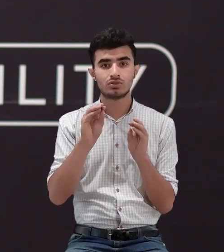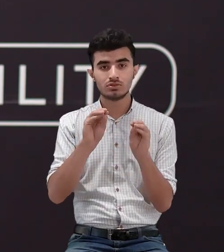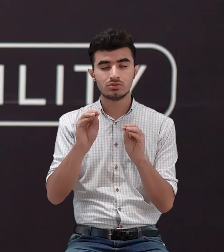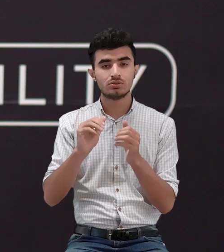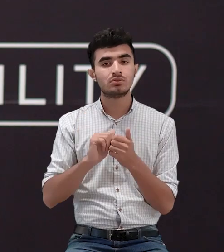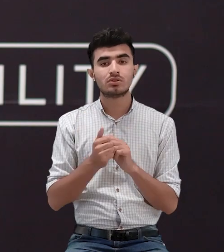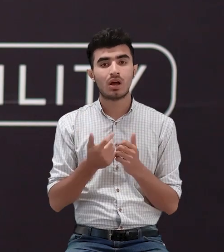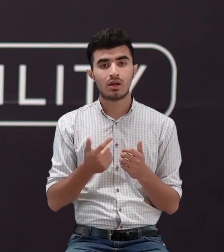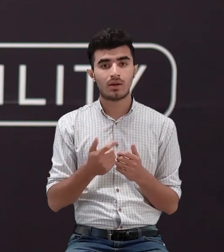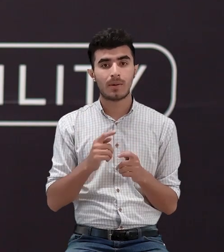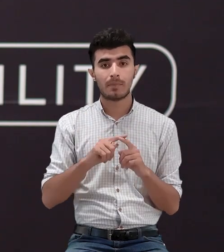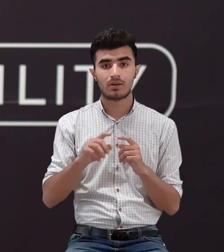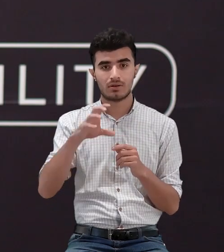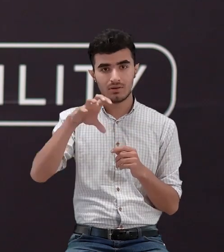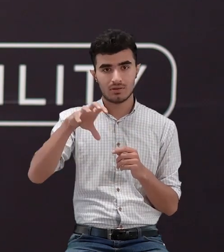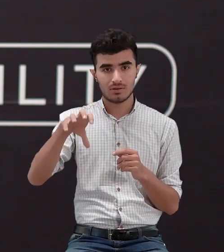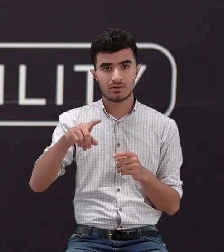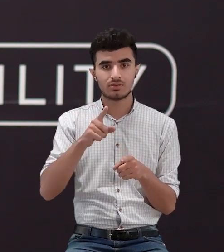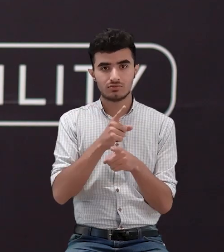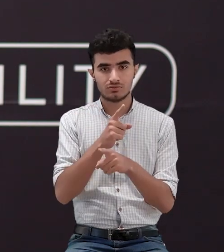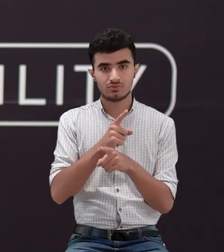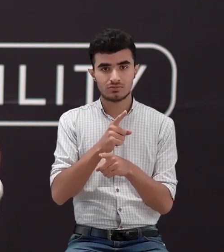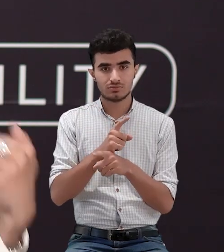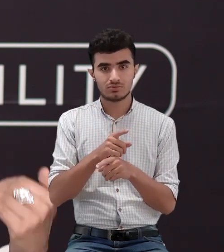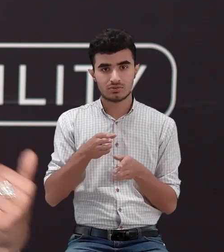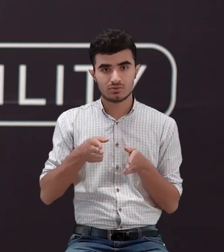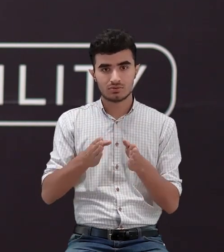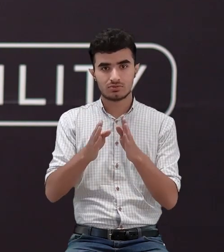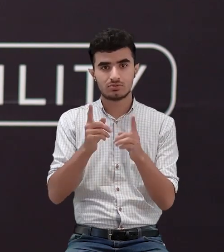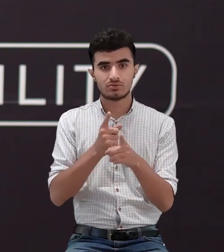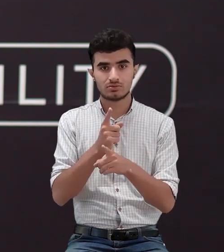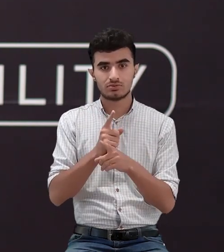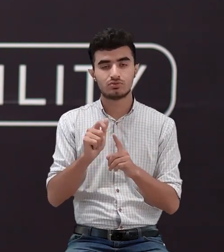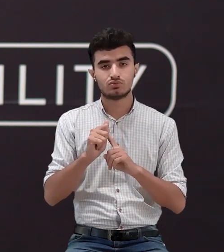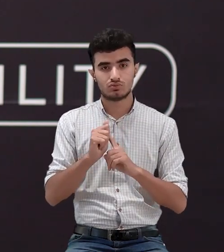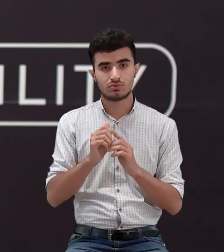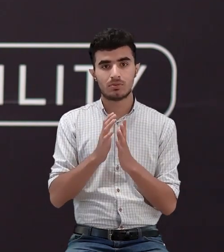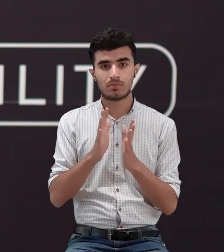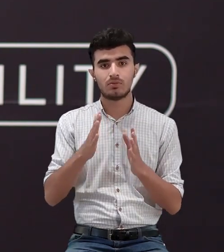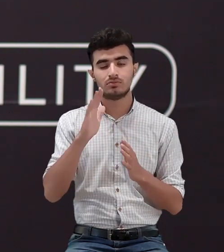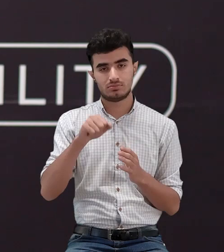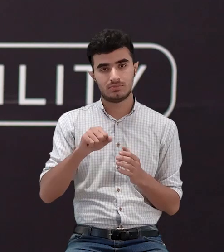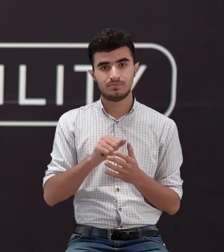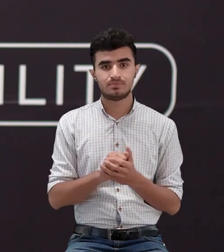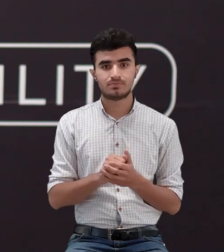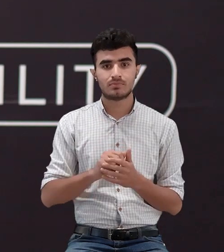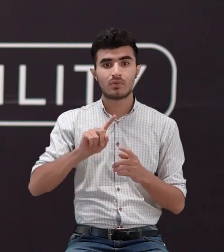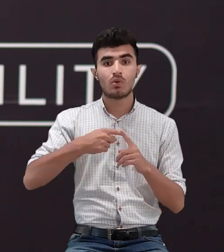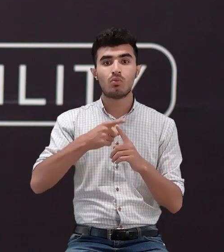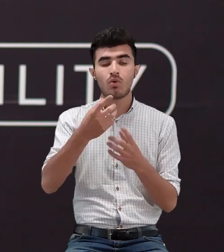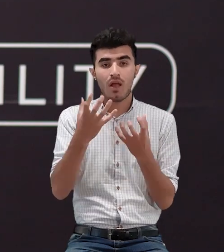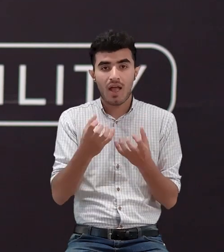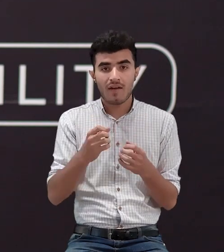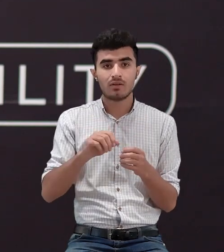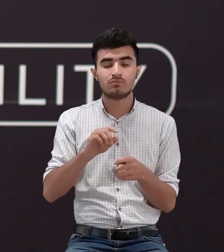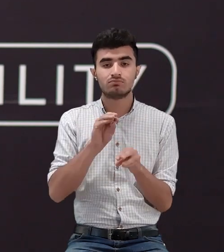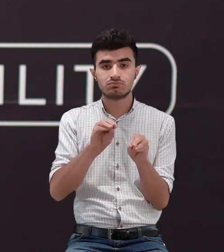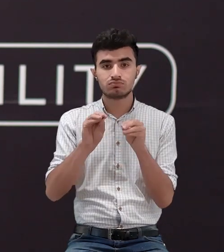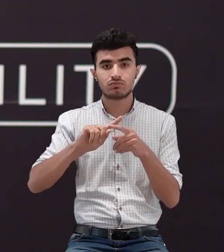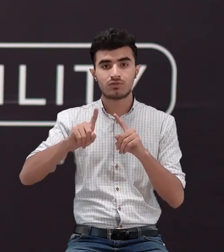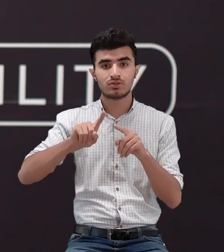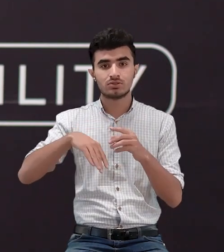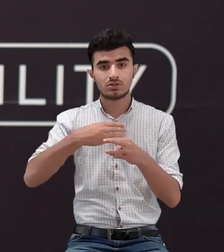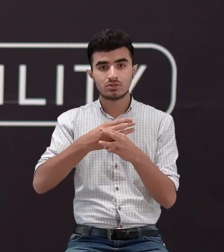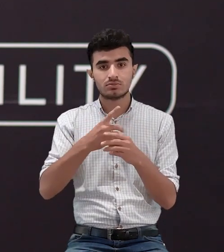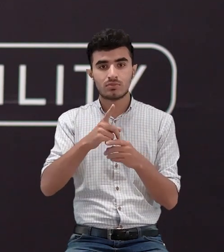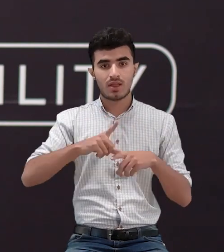rather than imposing the priorities that you have been raised with yourself. Think about the priorities that will help that child lead